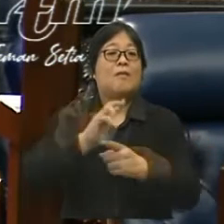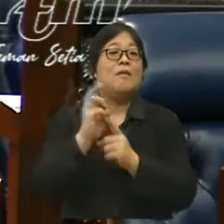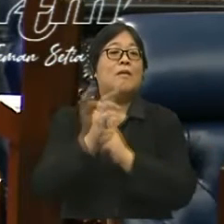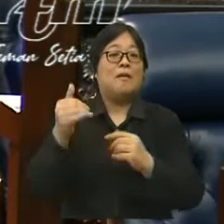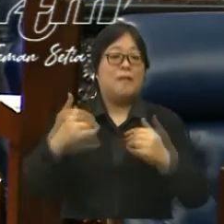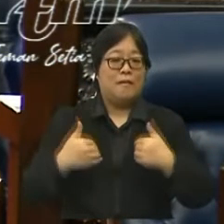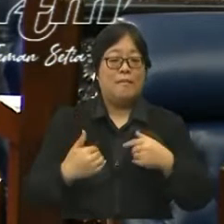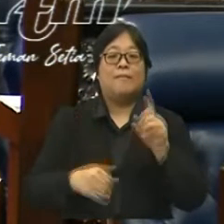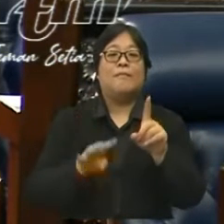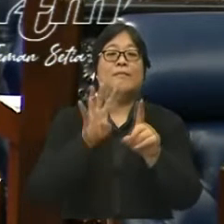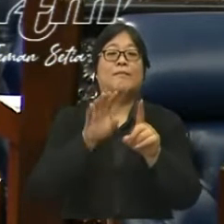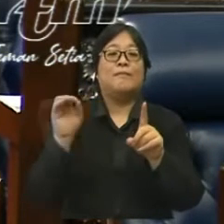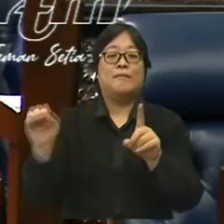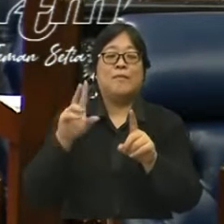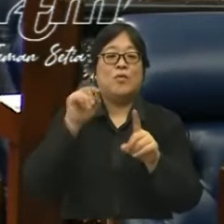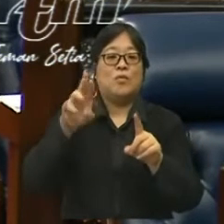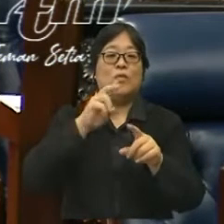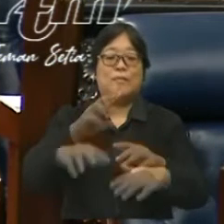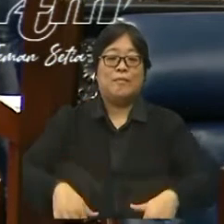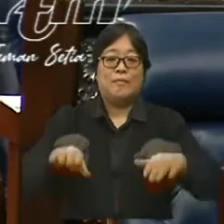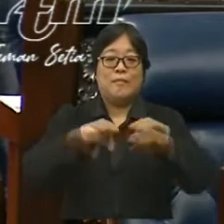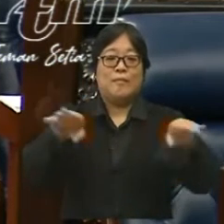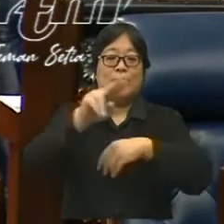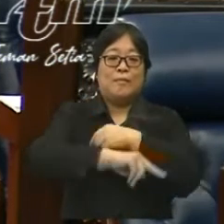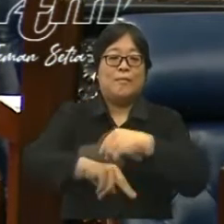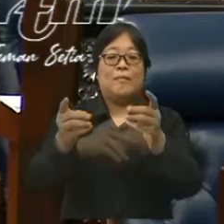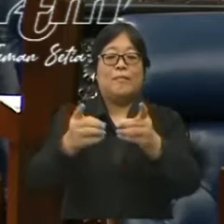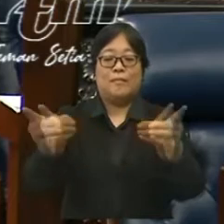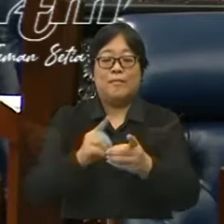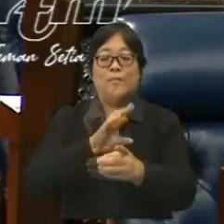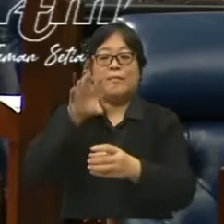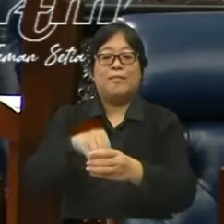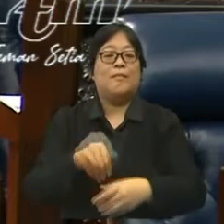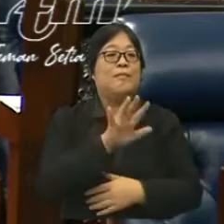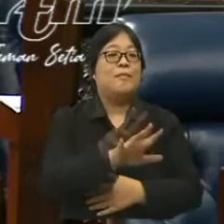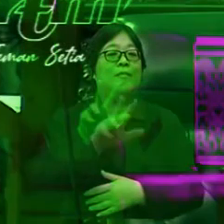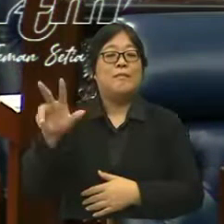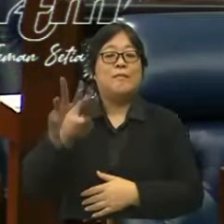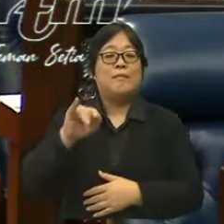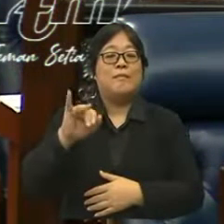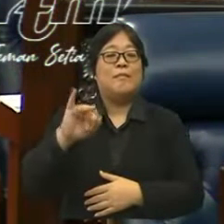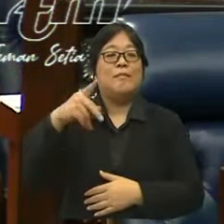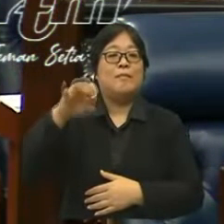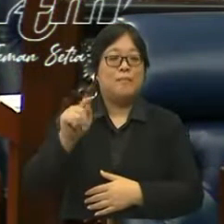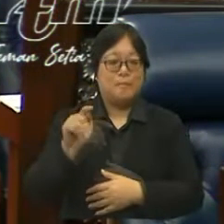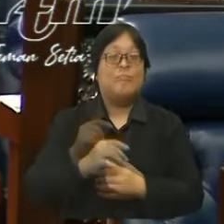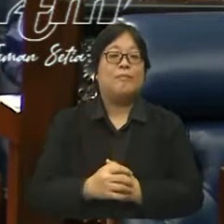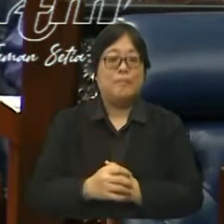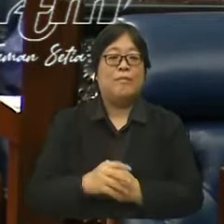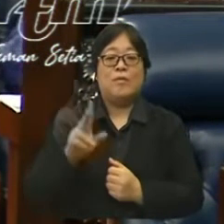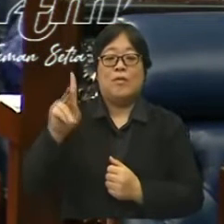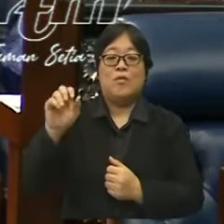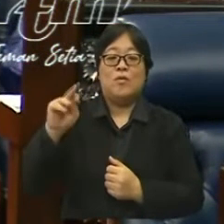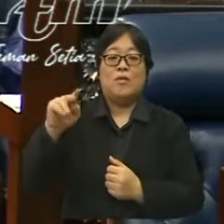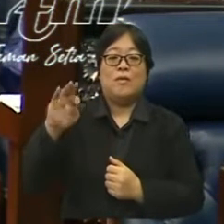juga mempunyai sebanyak 140 buah stor bencana di peringkat negeri dan daerah termasuk 53 buah mini depo atau kita sebut